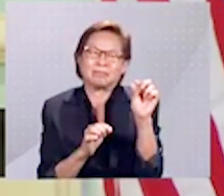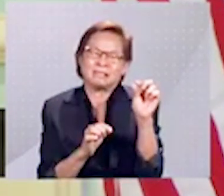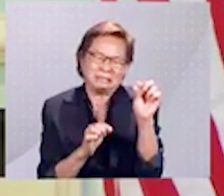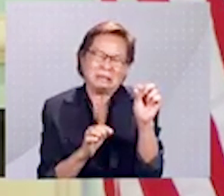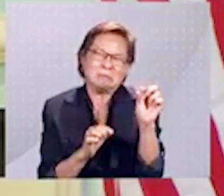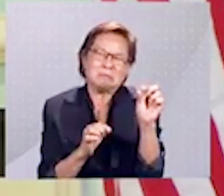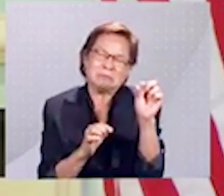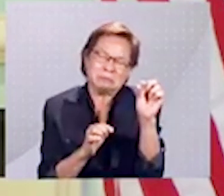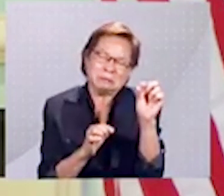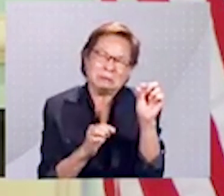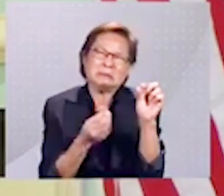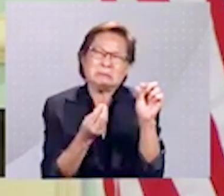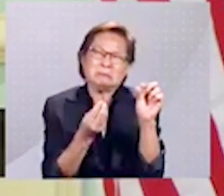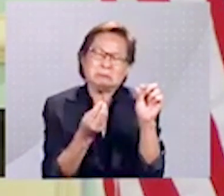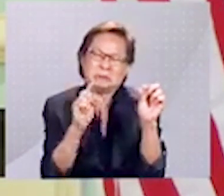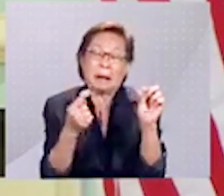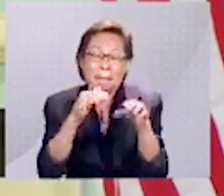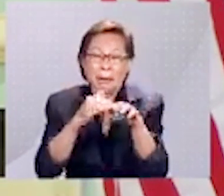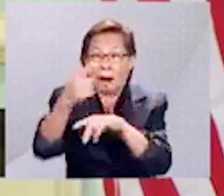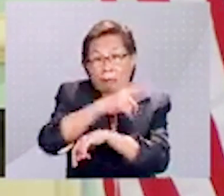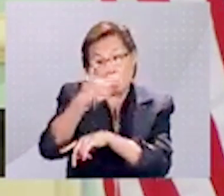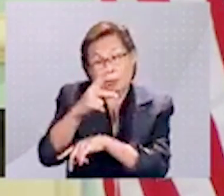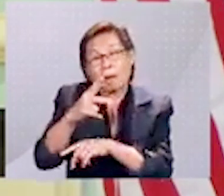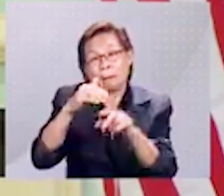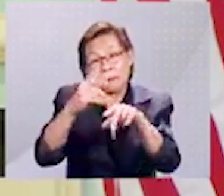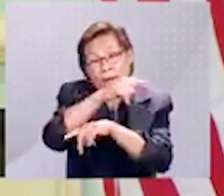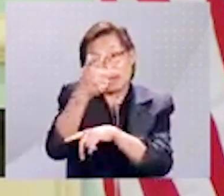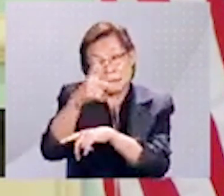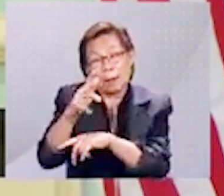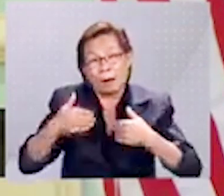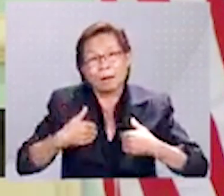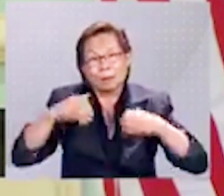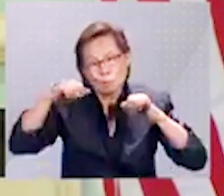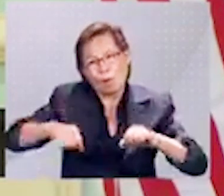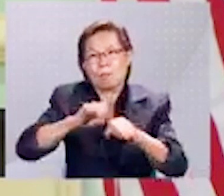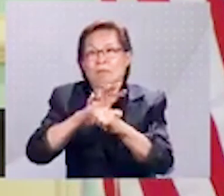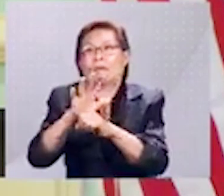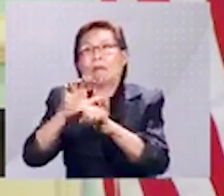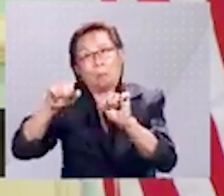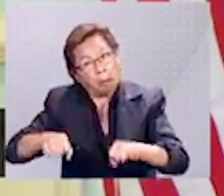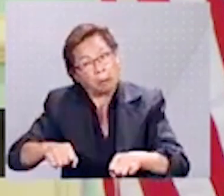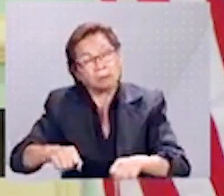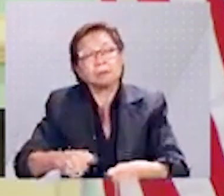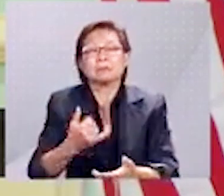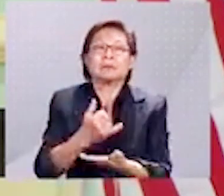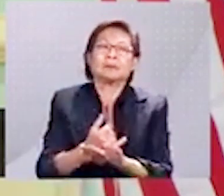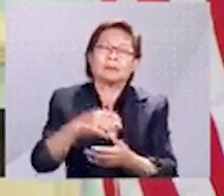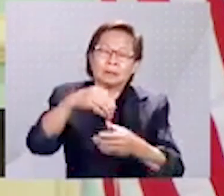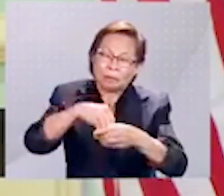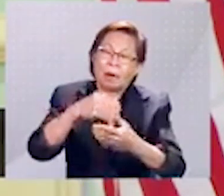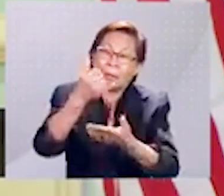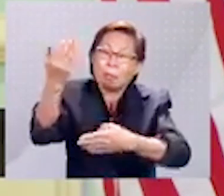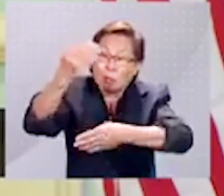kemungkinannya. Tetapi hari ke-13 ada kemungkinan juga boleh positif. Sebab itulah yang berada di kuarantin di